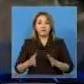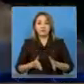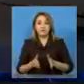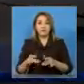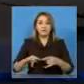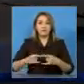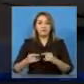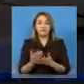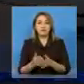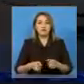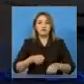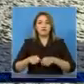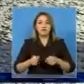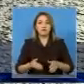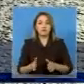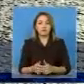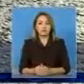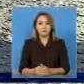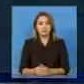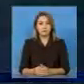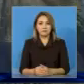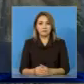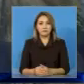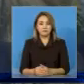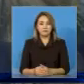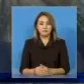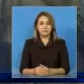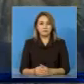и велодорожек. Николай Сырбов, Гульдана Каленкызы, Миржан Аманжолов, телеканал Актубе.